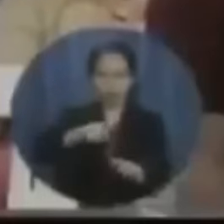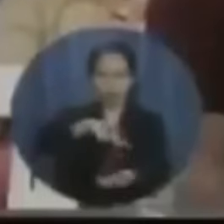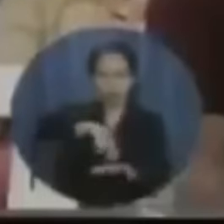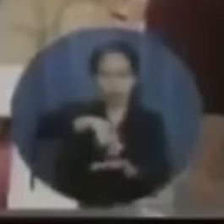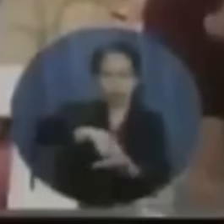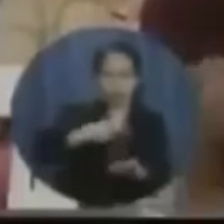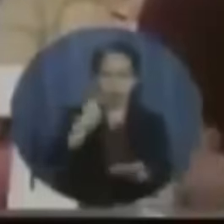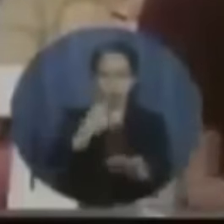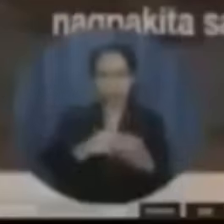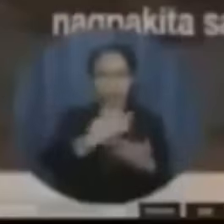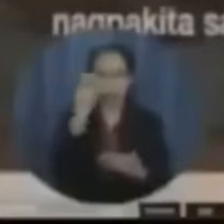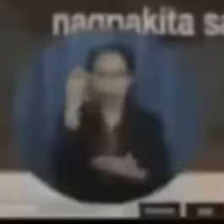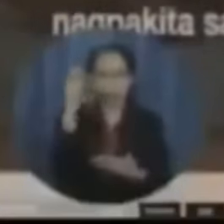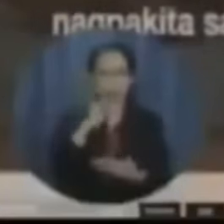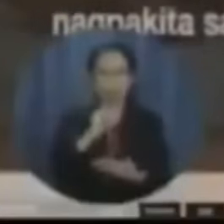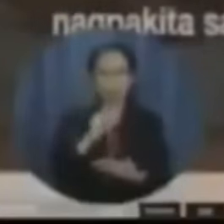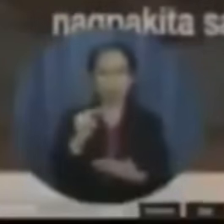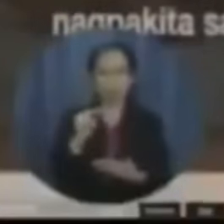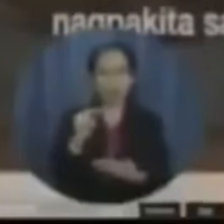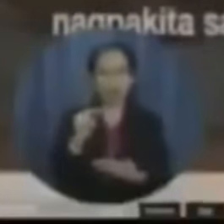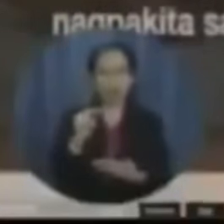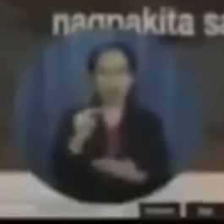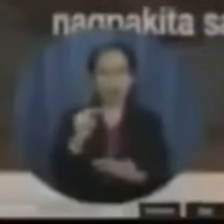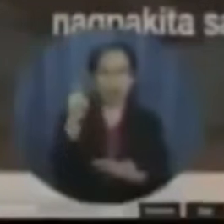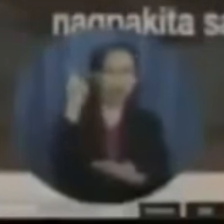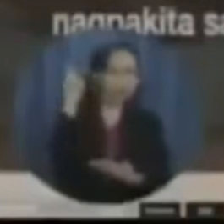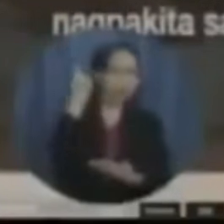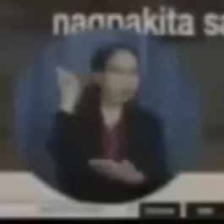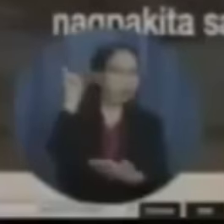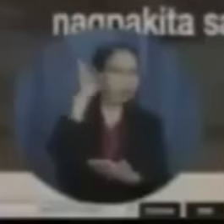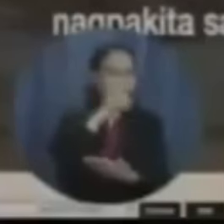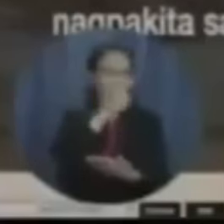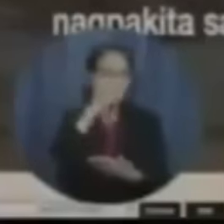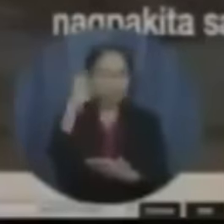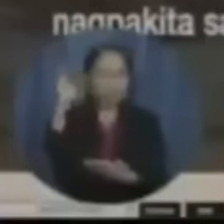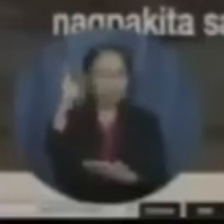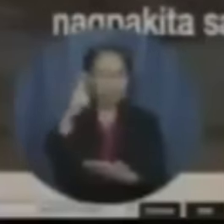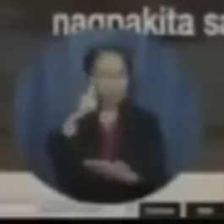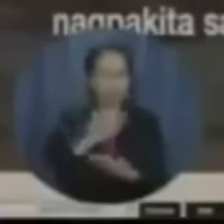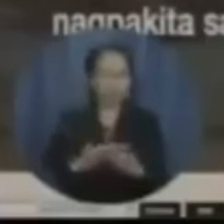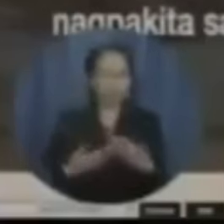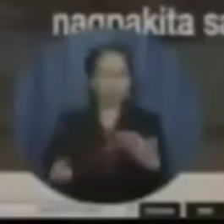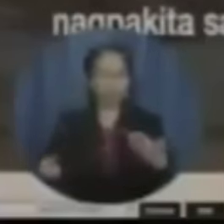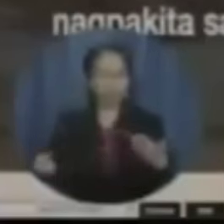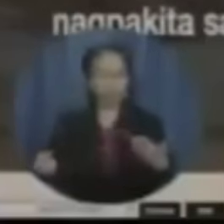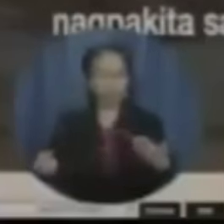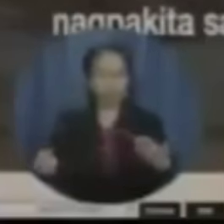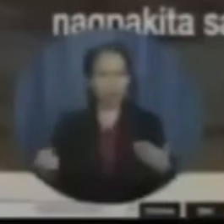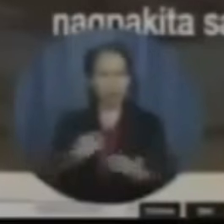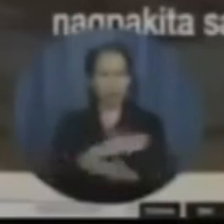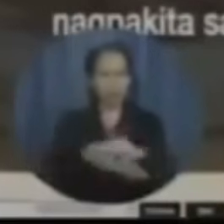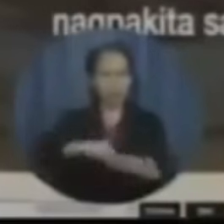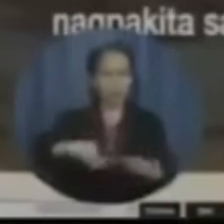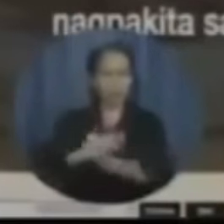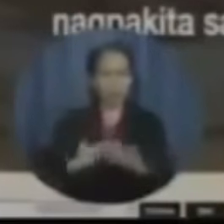Apokalipsis. At akong si Juan, ako ang nakarinig at nakakita ng mga bagay na ito. At nang aking